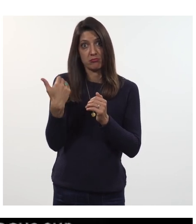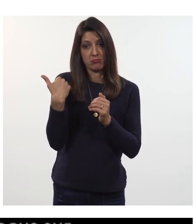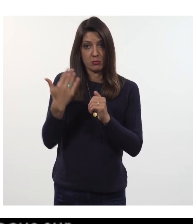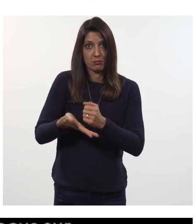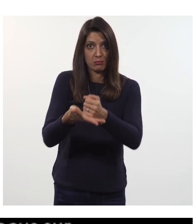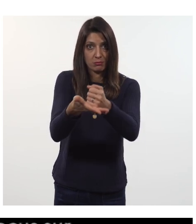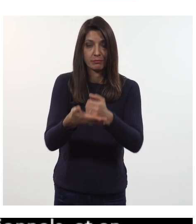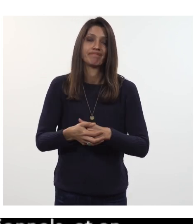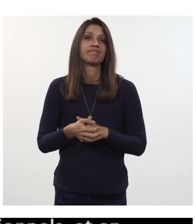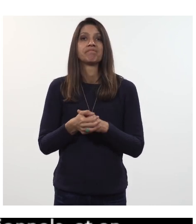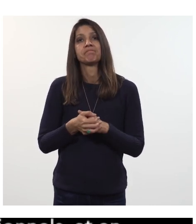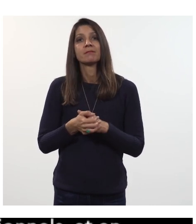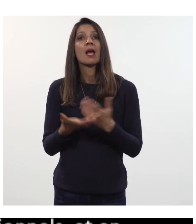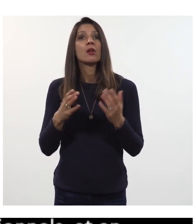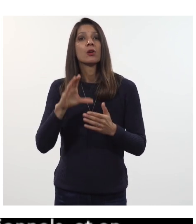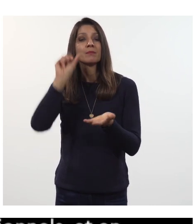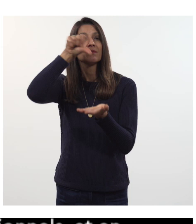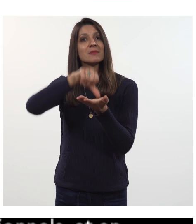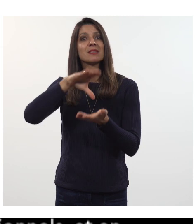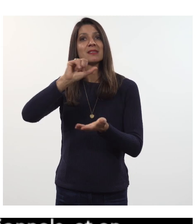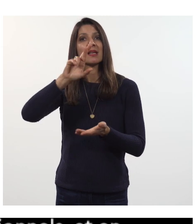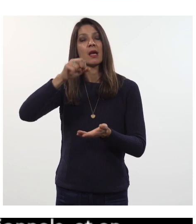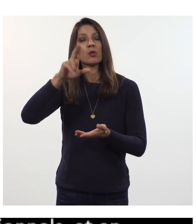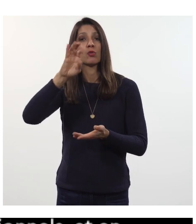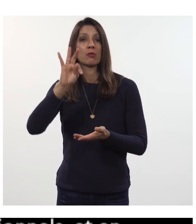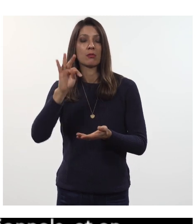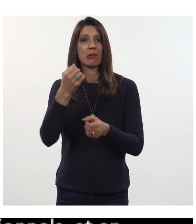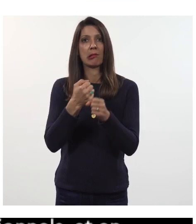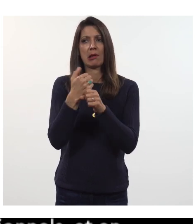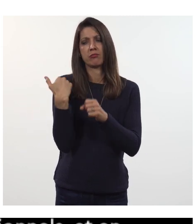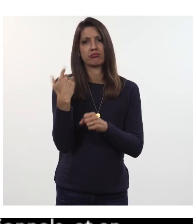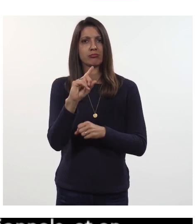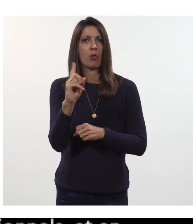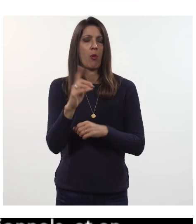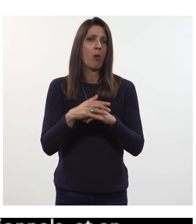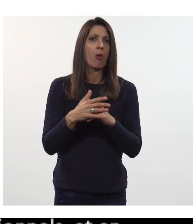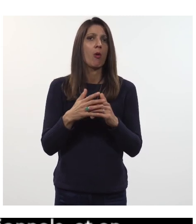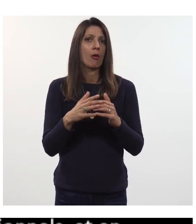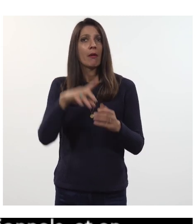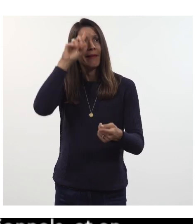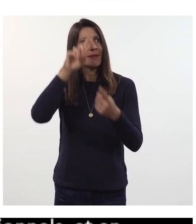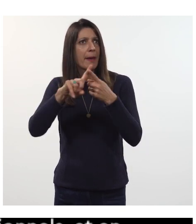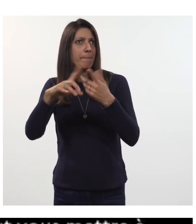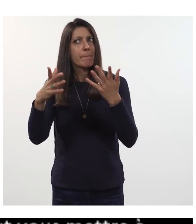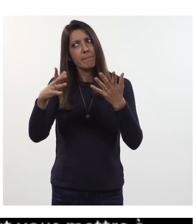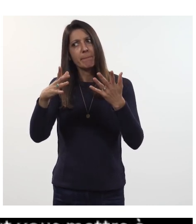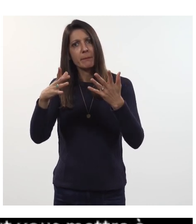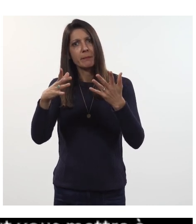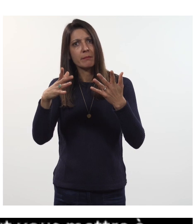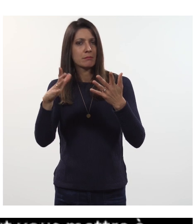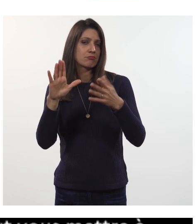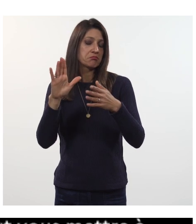Par rapport à Sérénut, je dirais qu'on n'est pas tout jeune sur le domaine de la nutrition, parce qu'on a existé